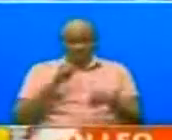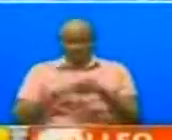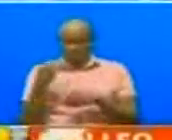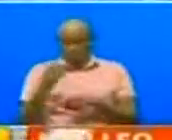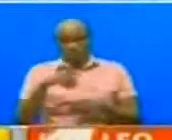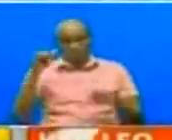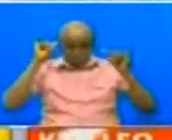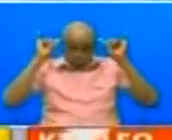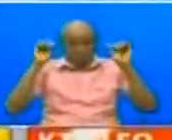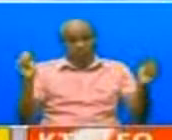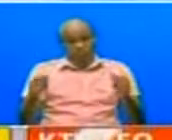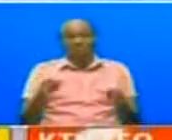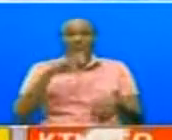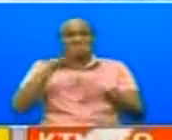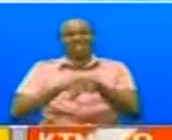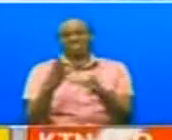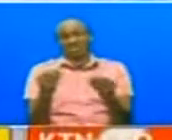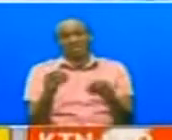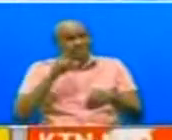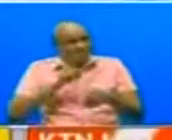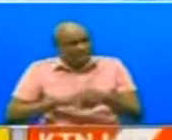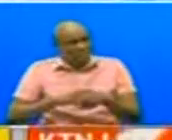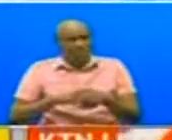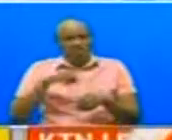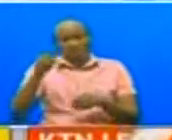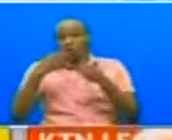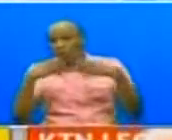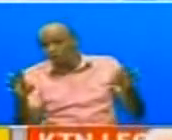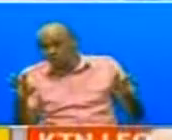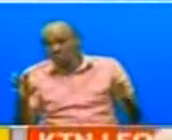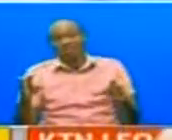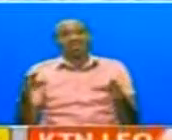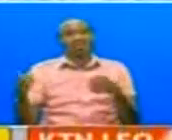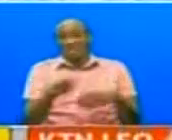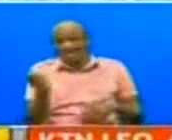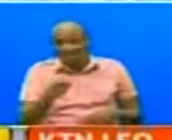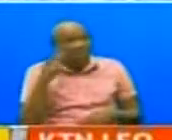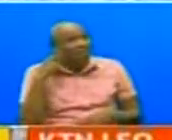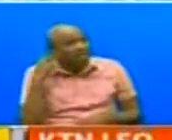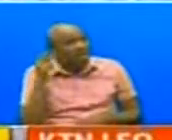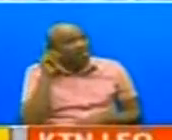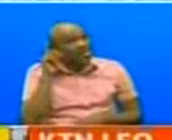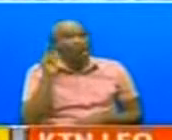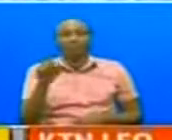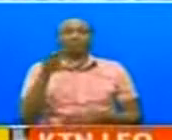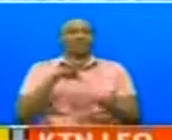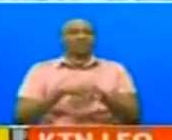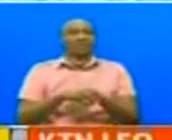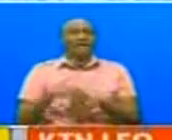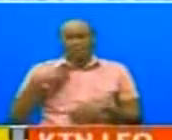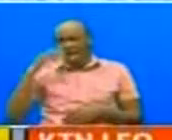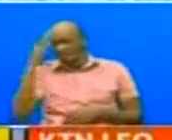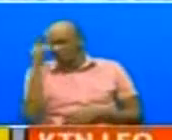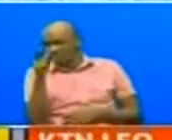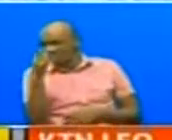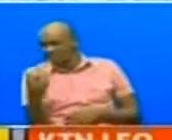wanapolisha mifugo hupatikana kwa urahisi iwapo watapotea njia, hasa mstuni. Inasaidia tu sababu sasa najua tu